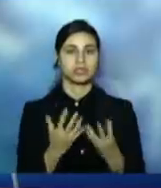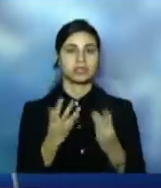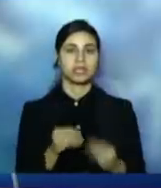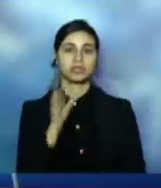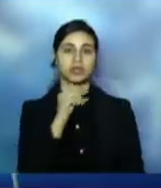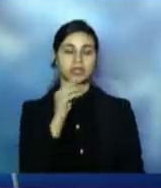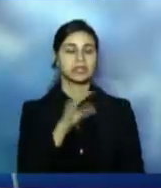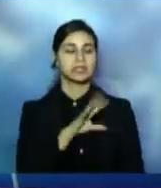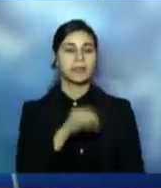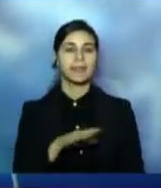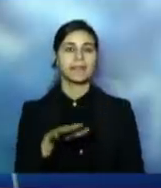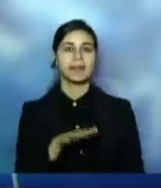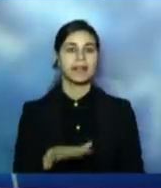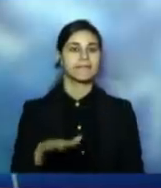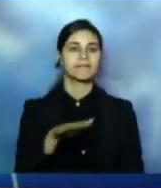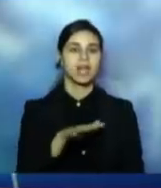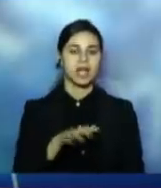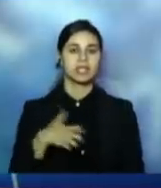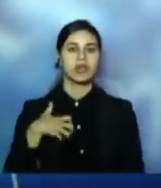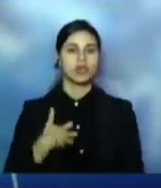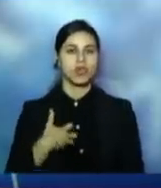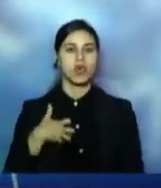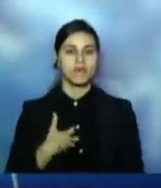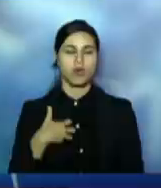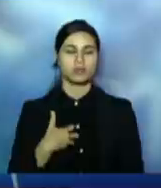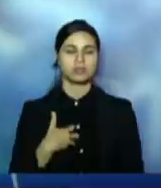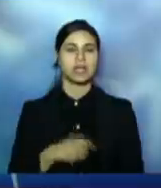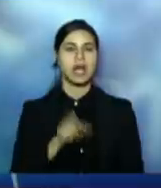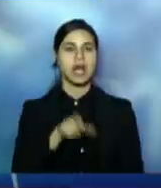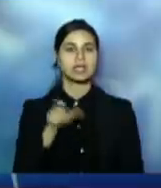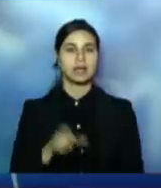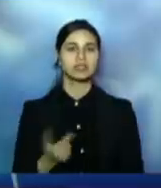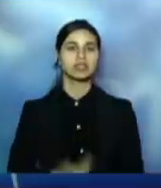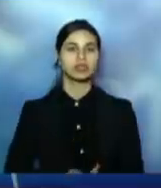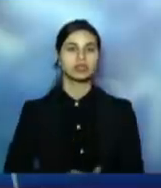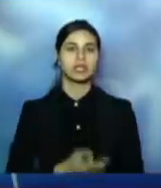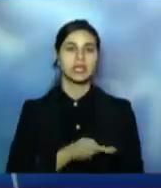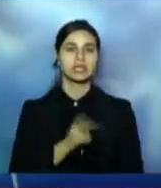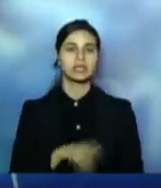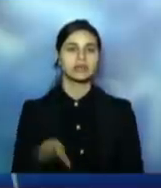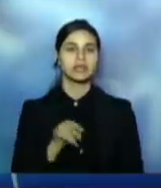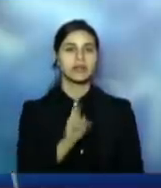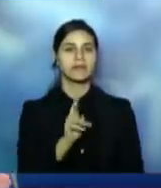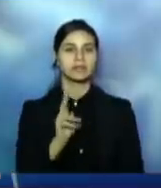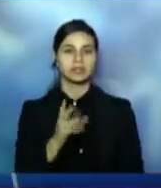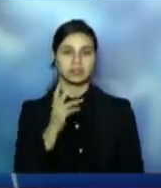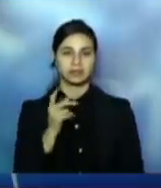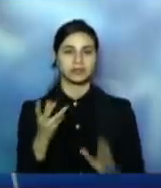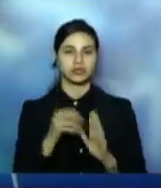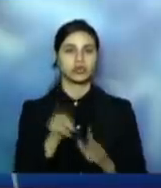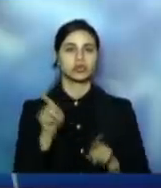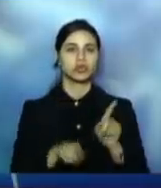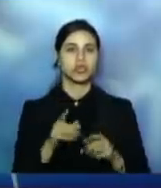როდესაც მთელი ქვეყანა გლოვობს ადამიანების სიცოცხლეს, იმ ადამიანების სიცოცხლეს, რომლებიც და შორი